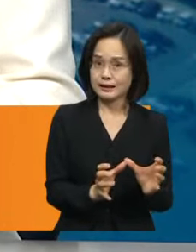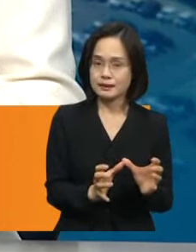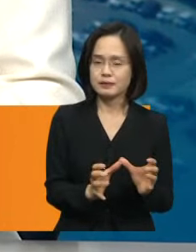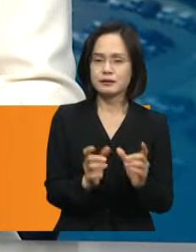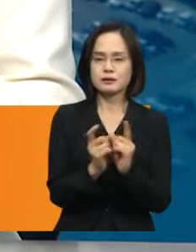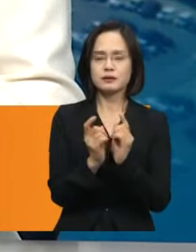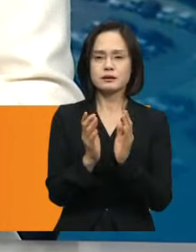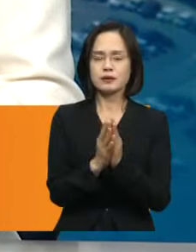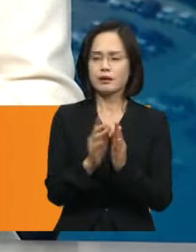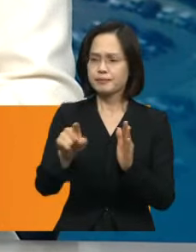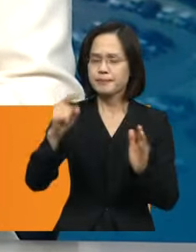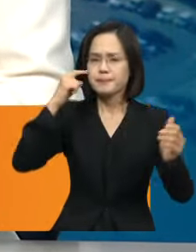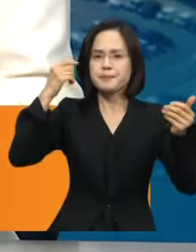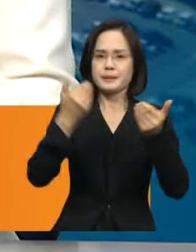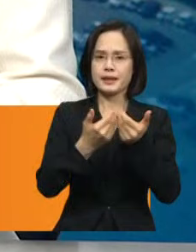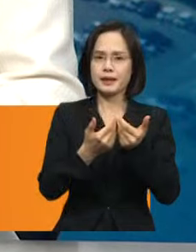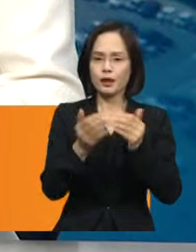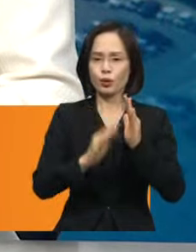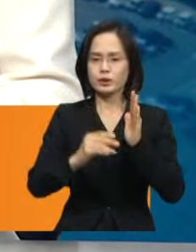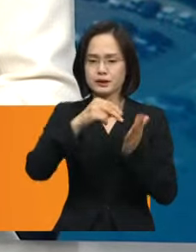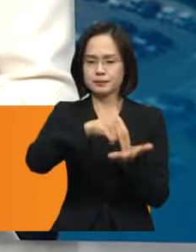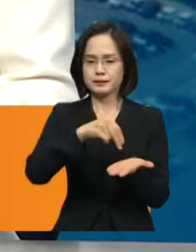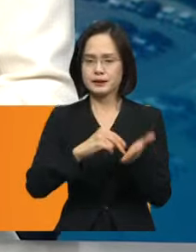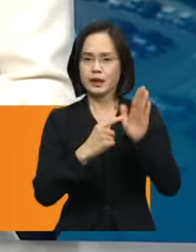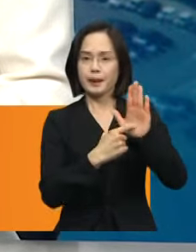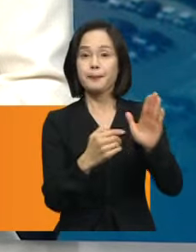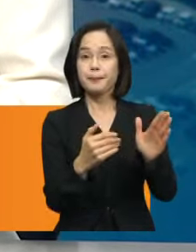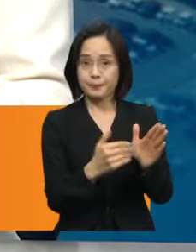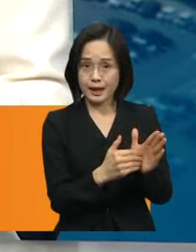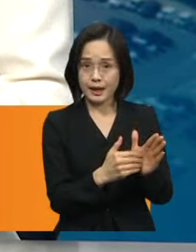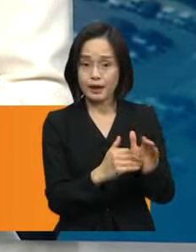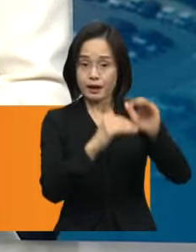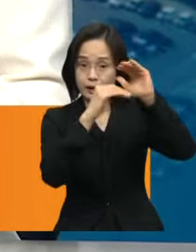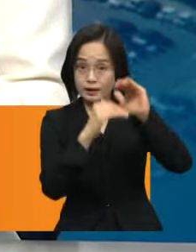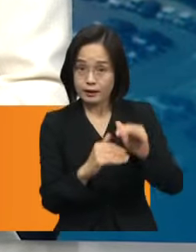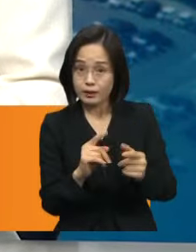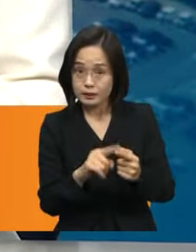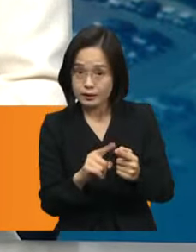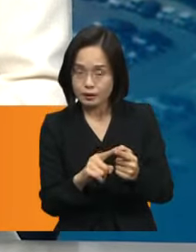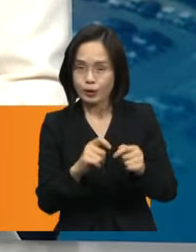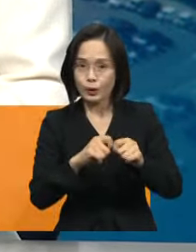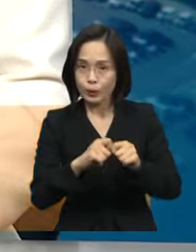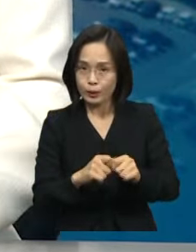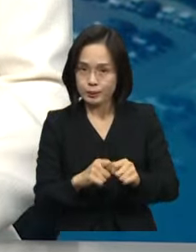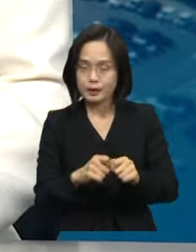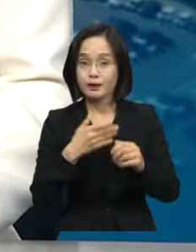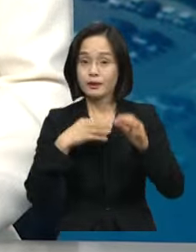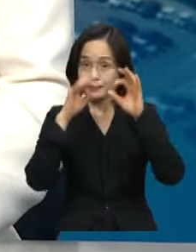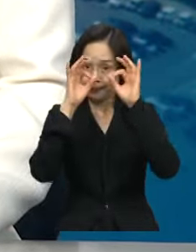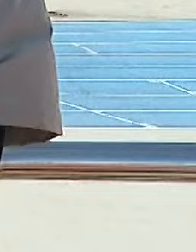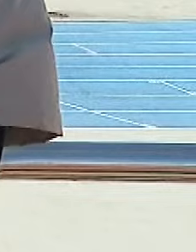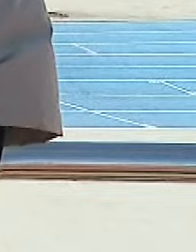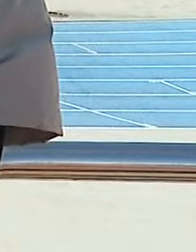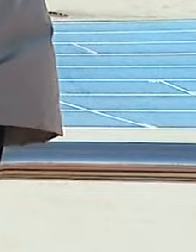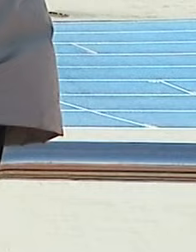입장을 공식화한 건데요 그 이유와 주장하는 바에 대해서 좀 더 전해 듣겠습니다 오용석